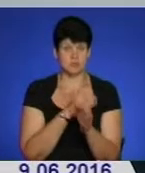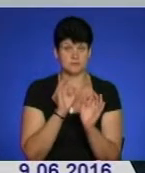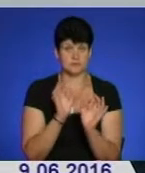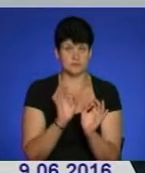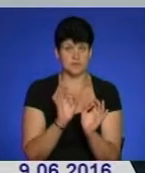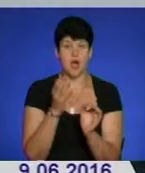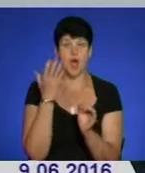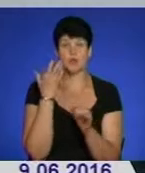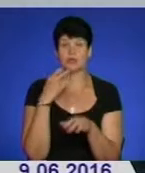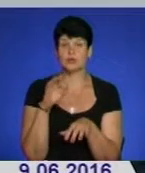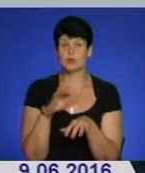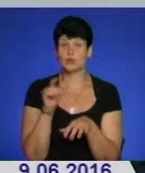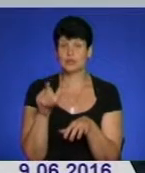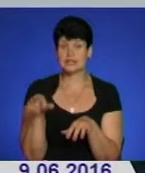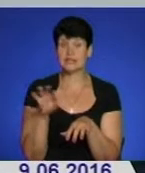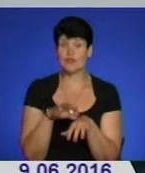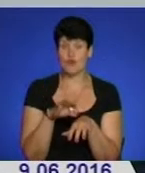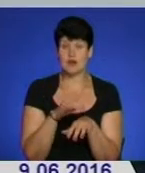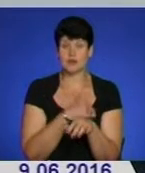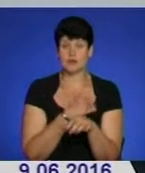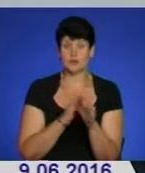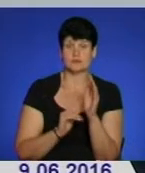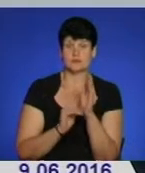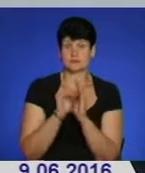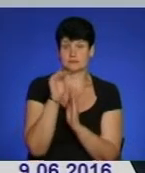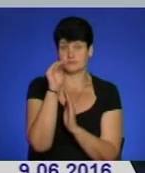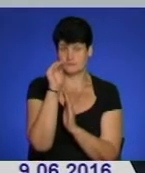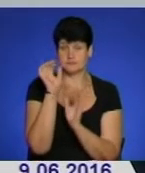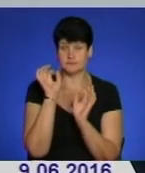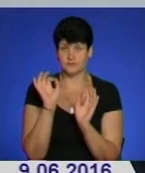людина десь трішки захворіла, в неї температура росте. Оце саме є наші відсоткові ставки.